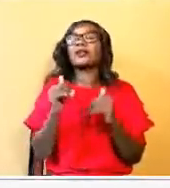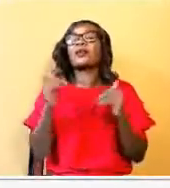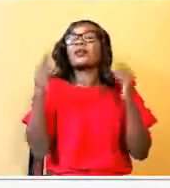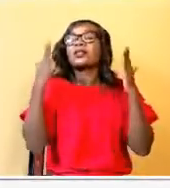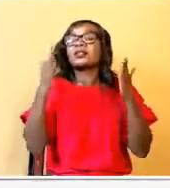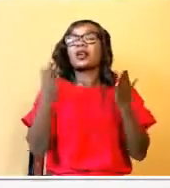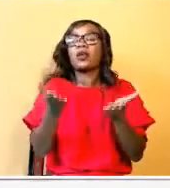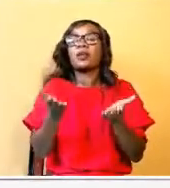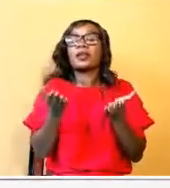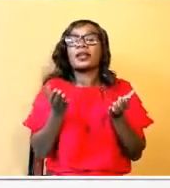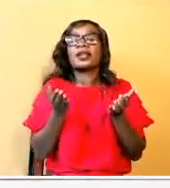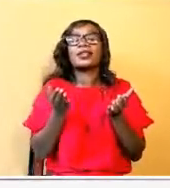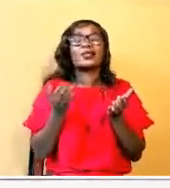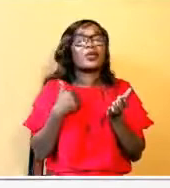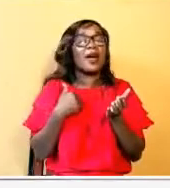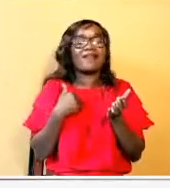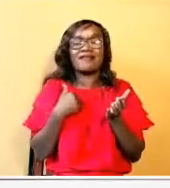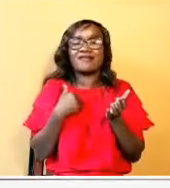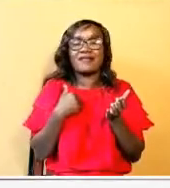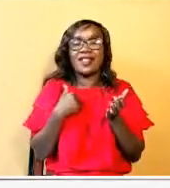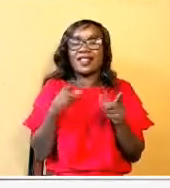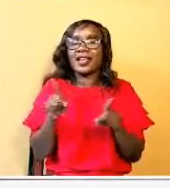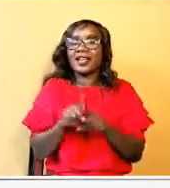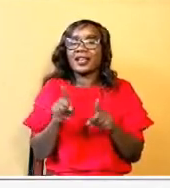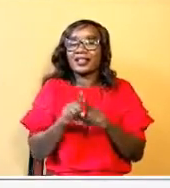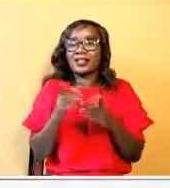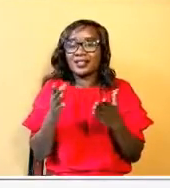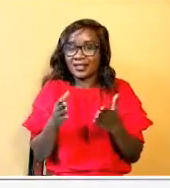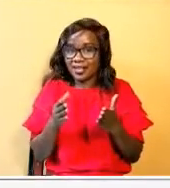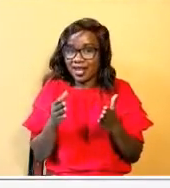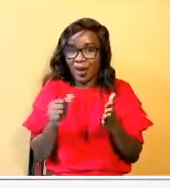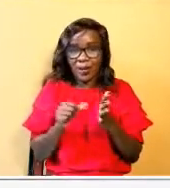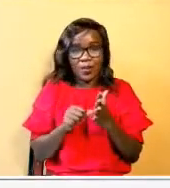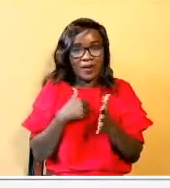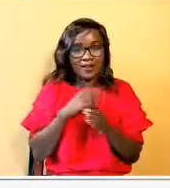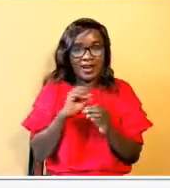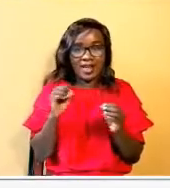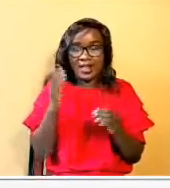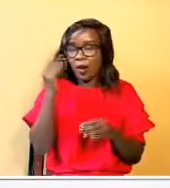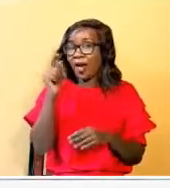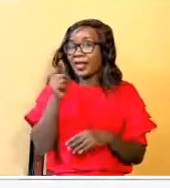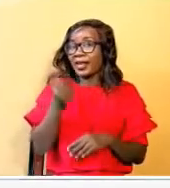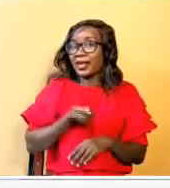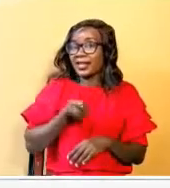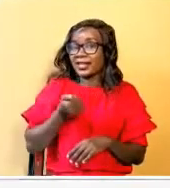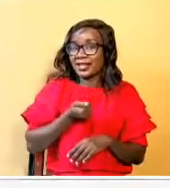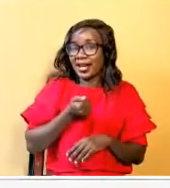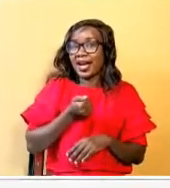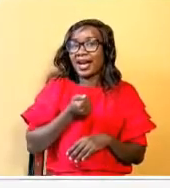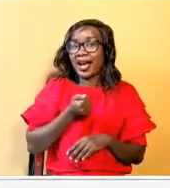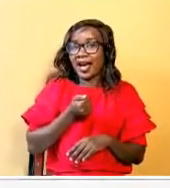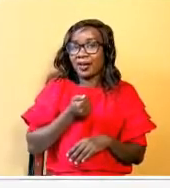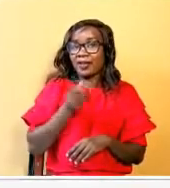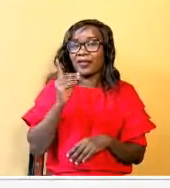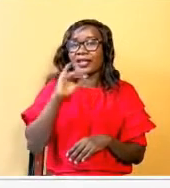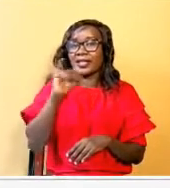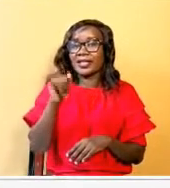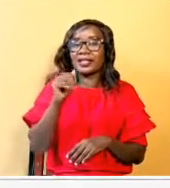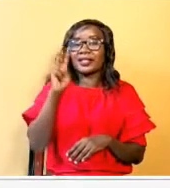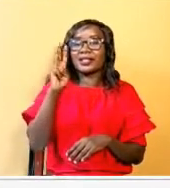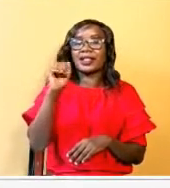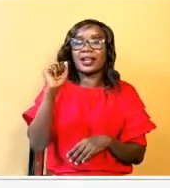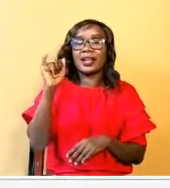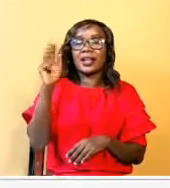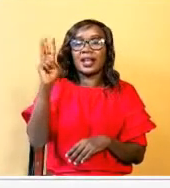mtu anahitajika kuwa nao. Ilo lisiwe kizungumkuti, kwani Winfred Wanjiku almaarufu kama DJ Wiwa